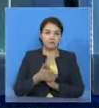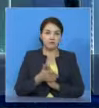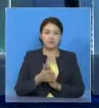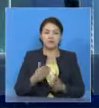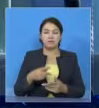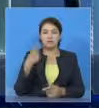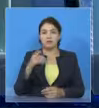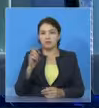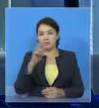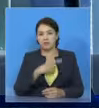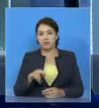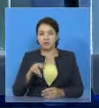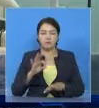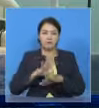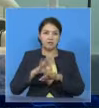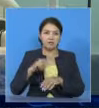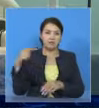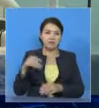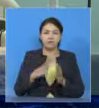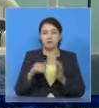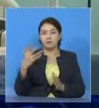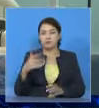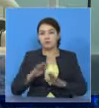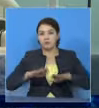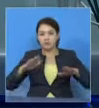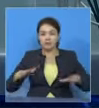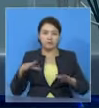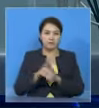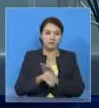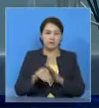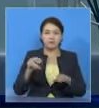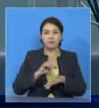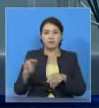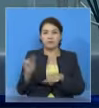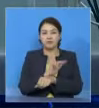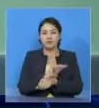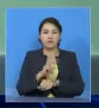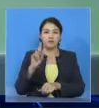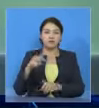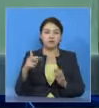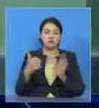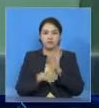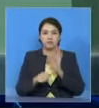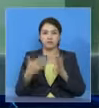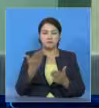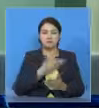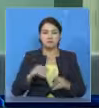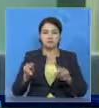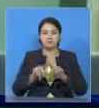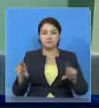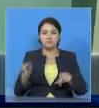С 1 января переболело 1583 детей. Из них на стационарном лечении находились 160, на